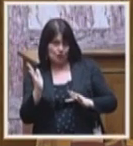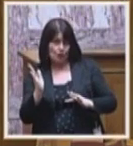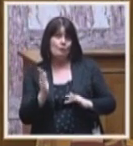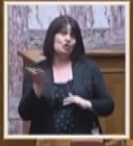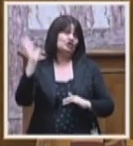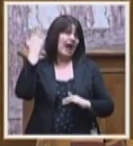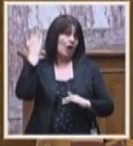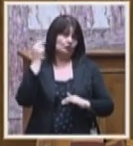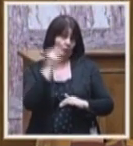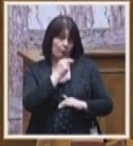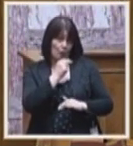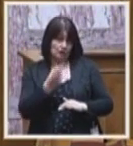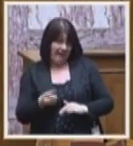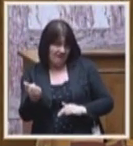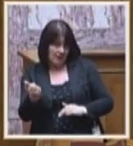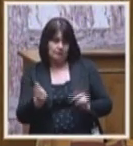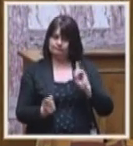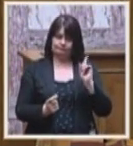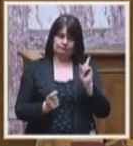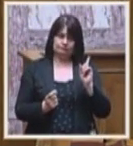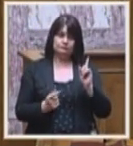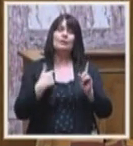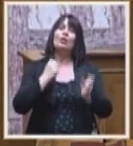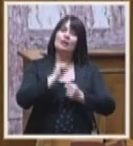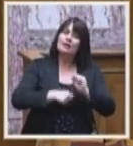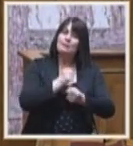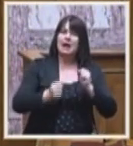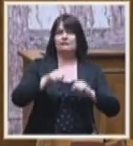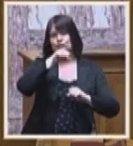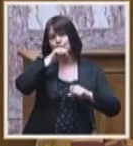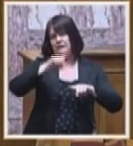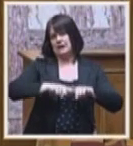κάποιοι άλλοι έκαναν. Θα δώσω και θα δίνω με τη μάχη για την Ελλάδα.